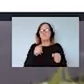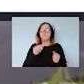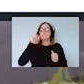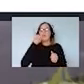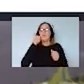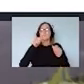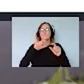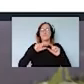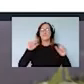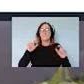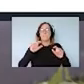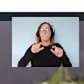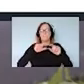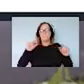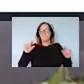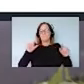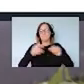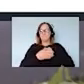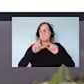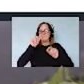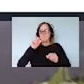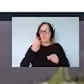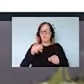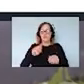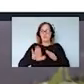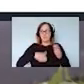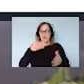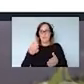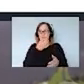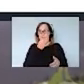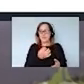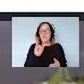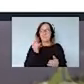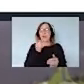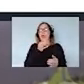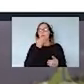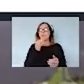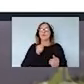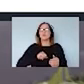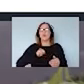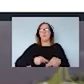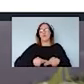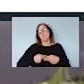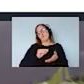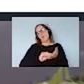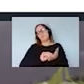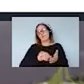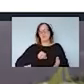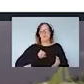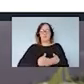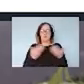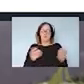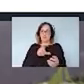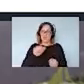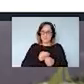pierwszym panelu, pyta się nas strona, jak najlepiej byś siebie opisał, opisała. Czy